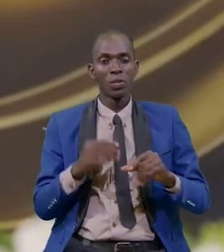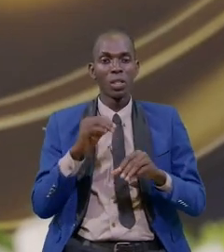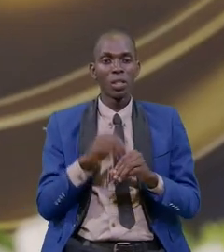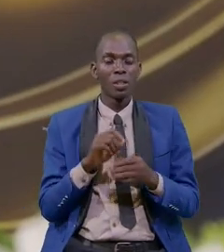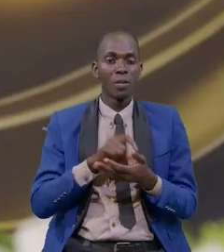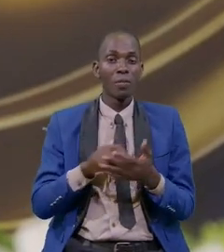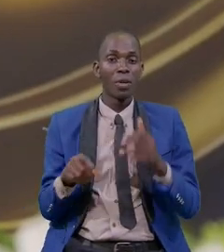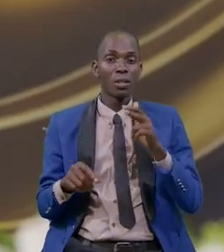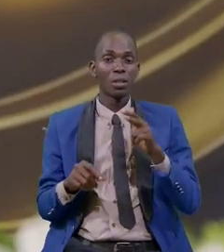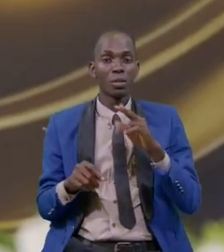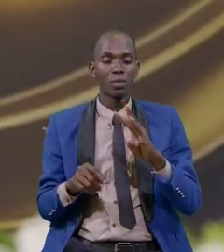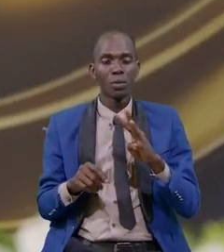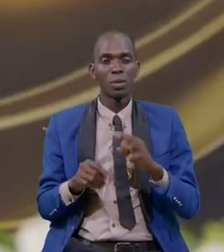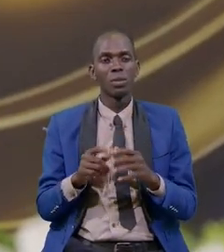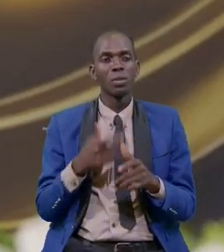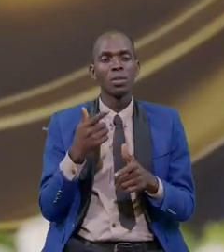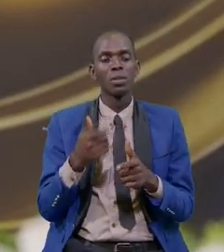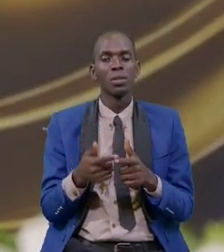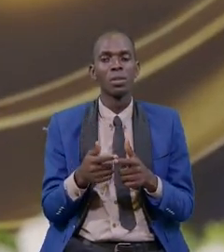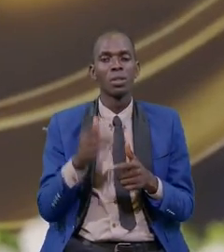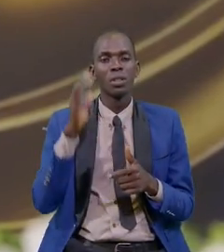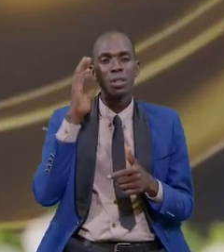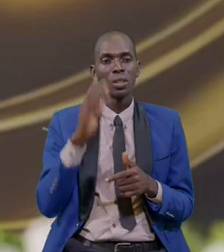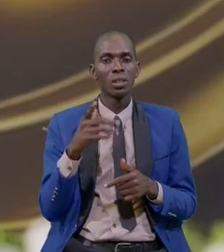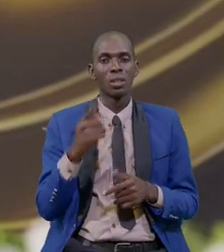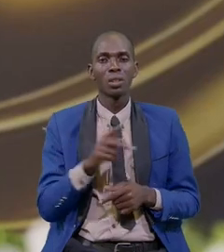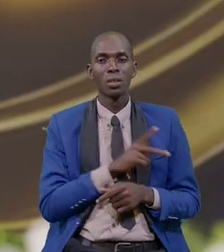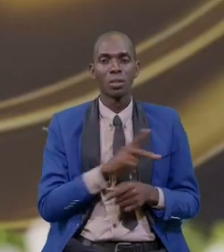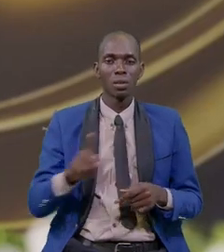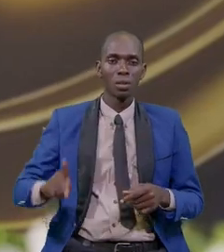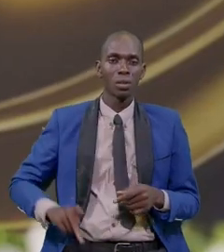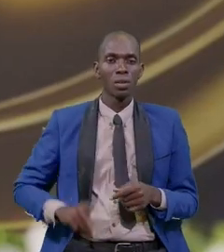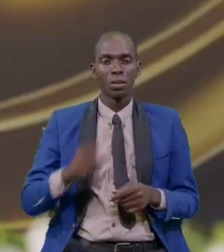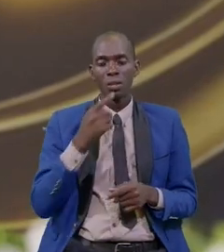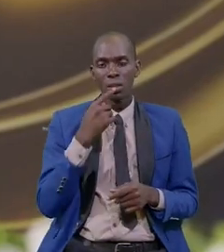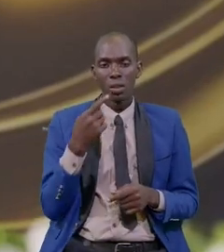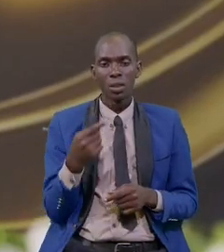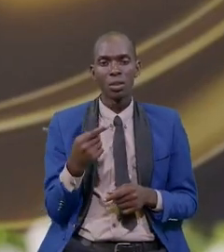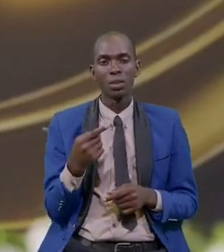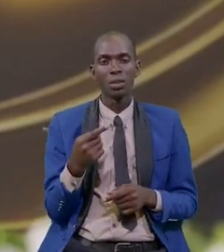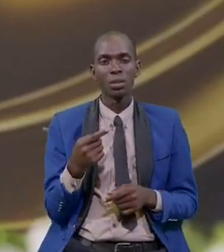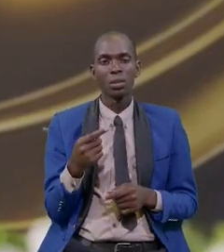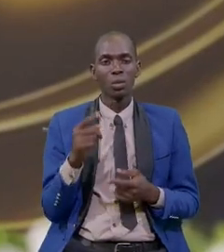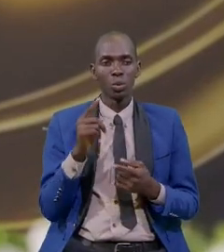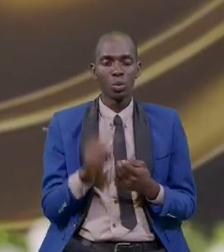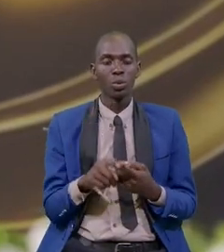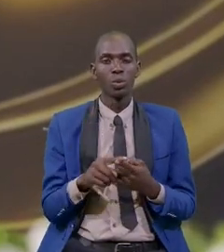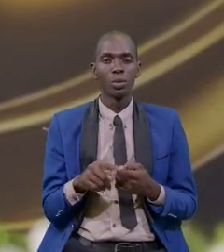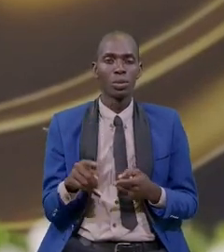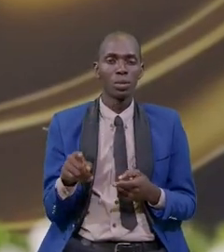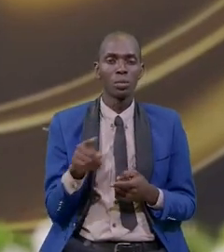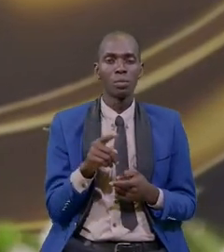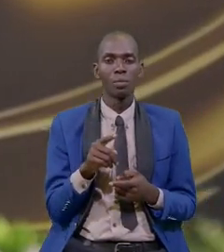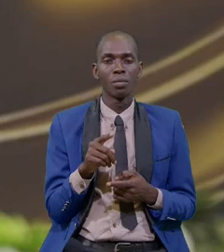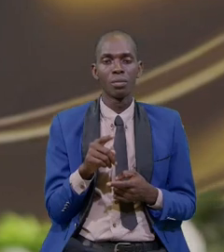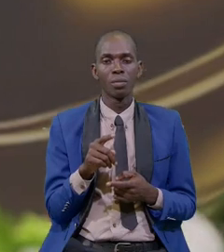34. Alors, le roi dira à ceux qui seront